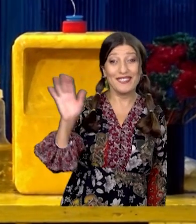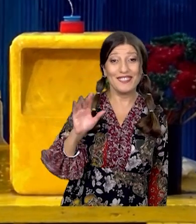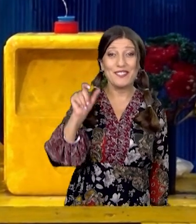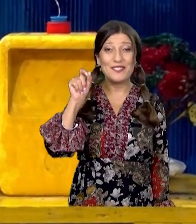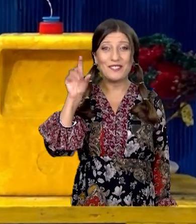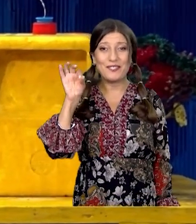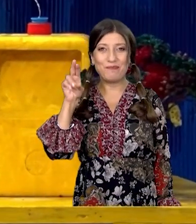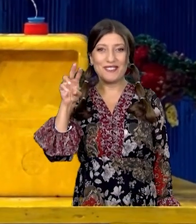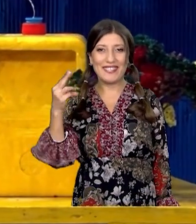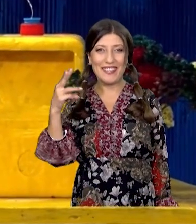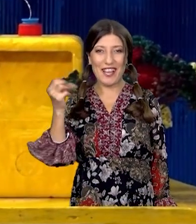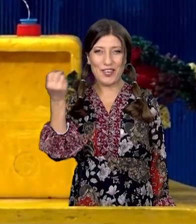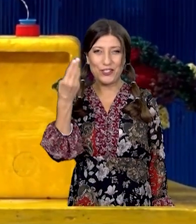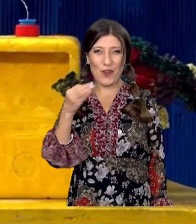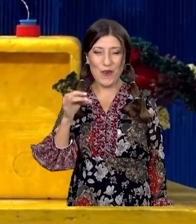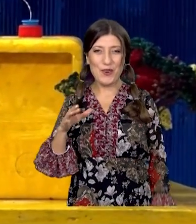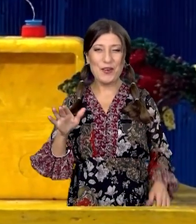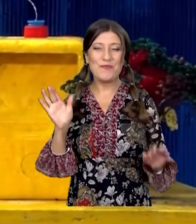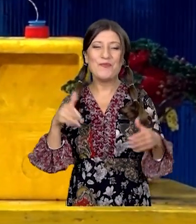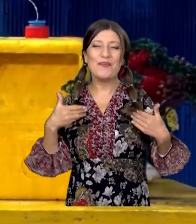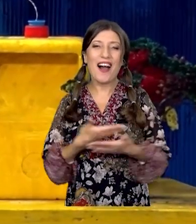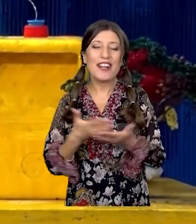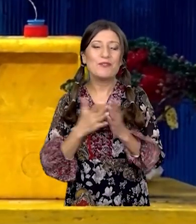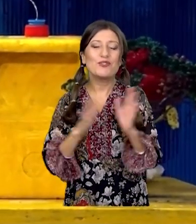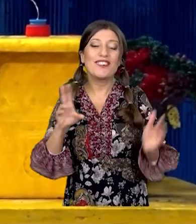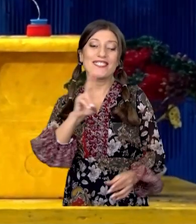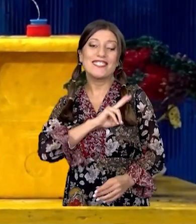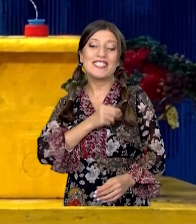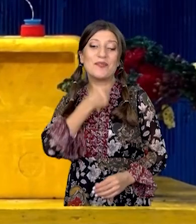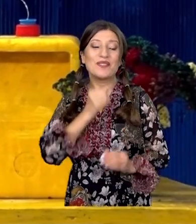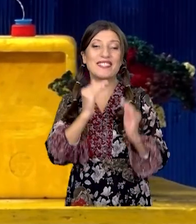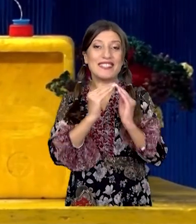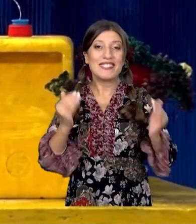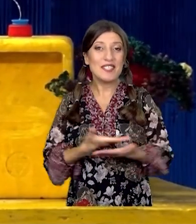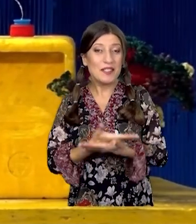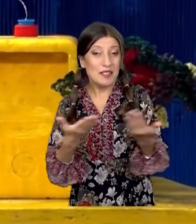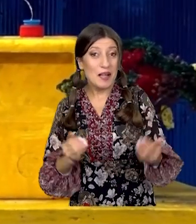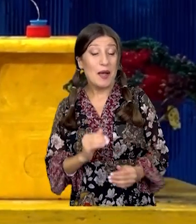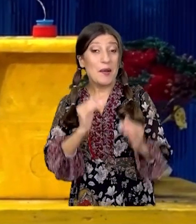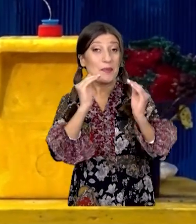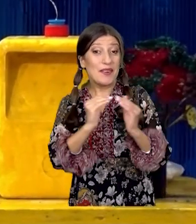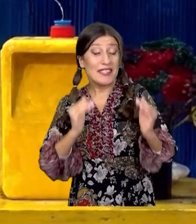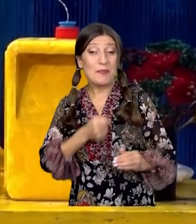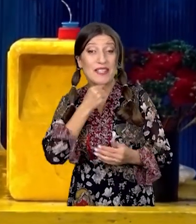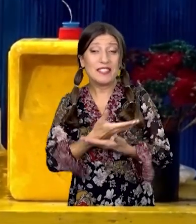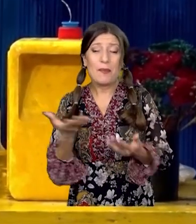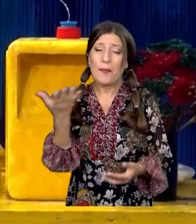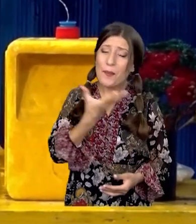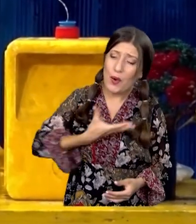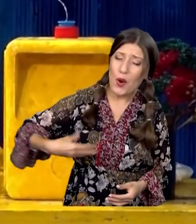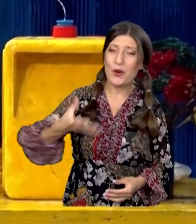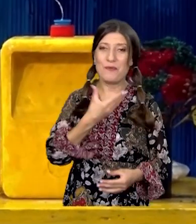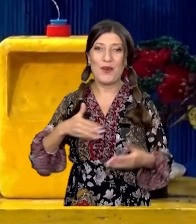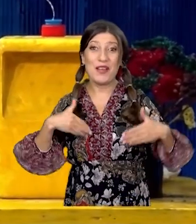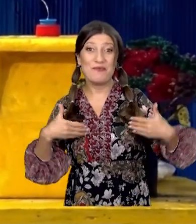բալադիցա հոպլաշոյիցա բարև իմ շատ սիրված պստիկներին ու մեծիկներին մեծիկներին ու պստիկներին բոլորին բոլորին